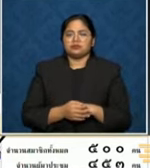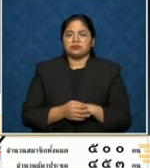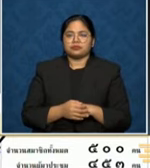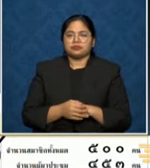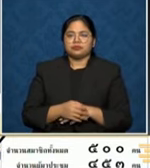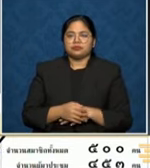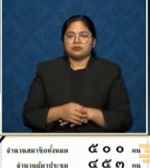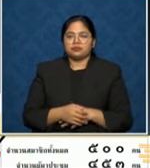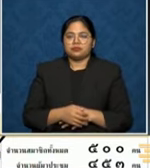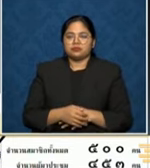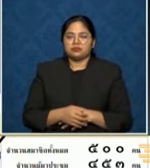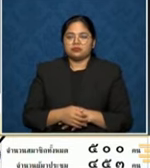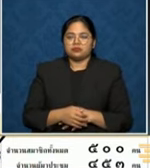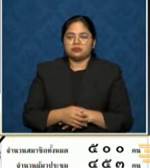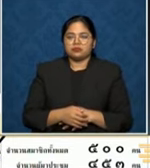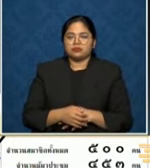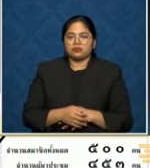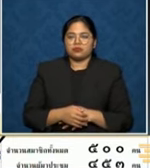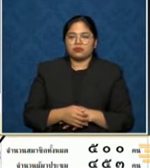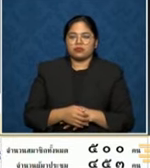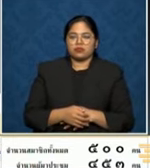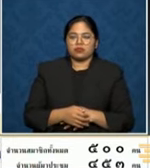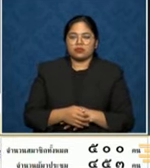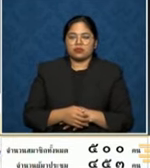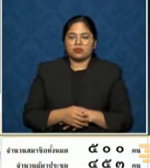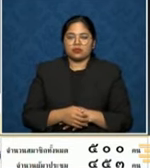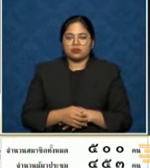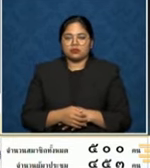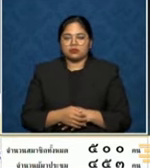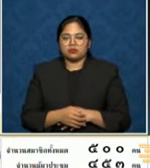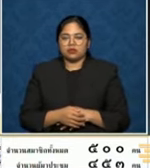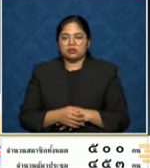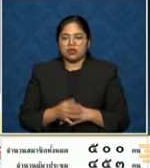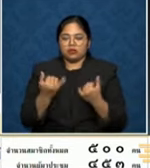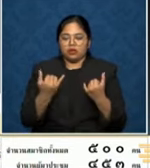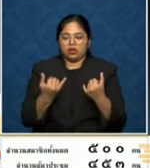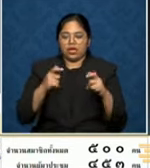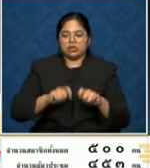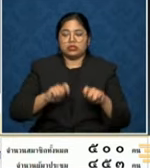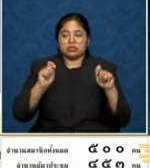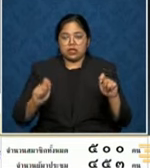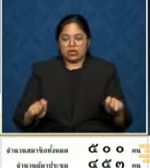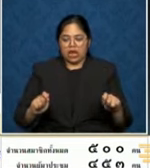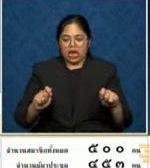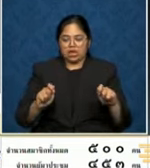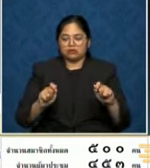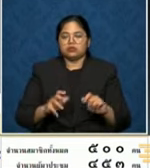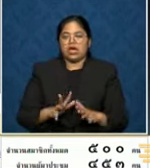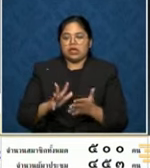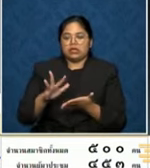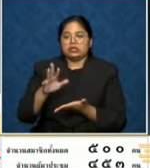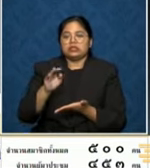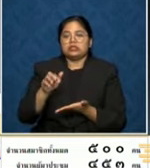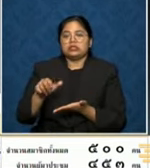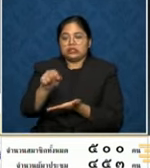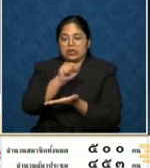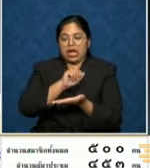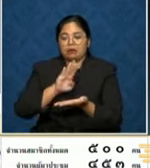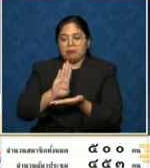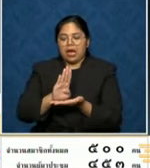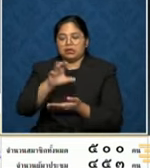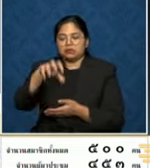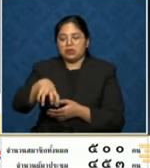นะครับเรายังทำสัญญากับสถาบันเกษตรตะกอน